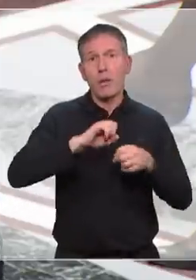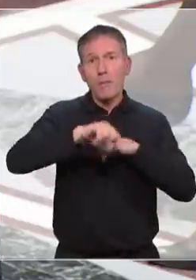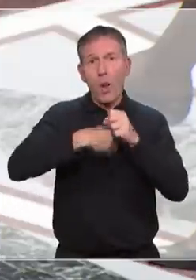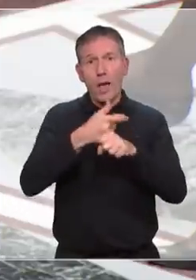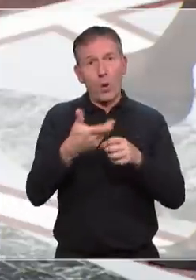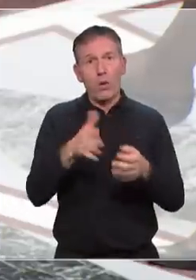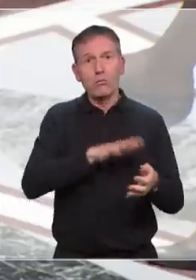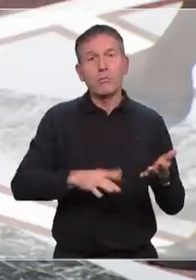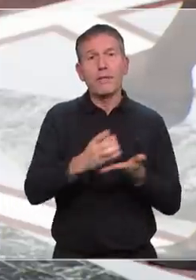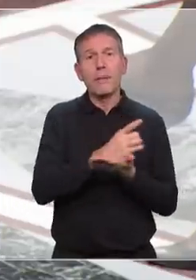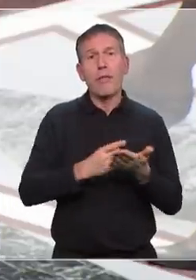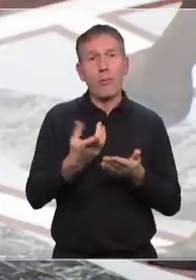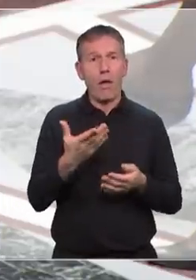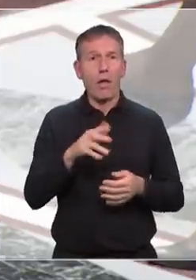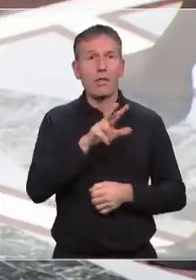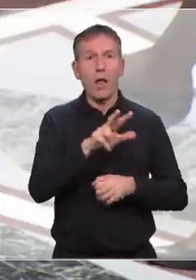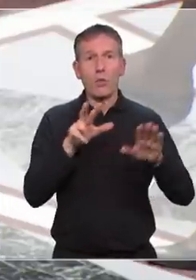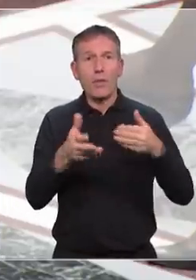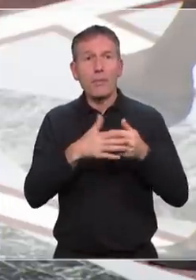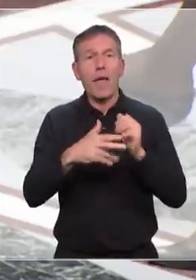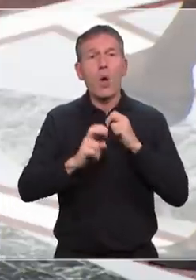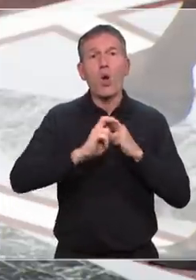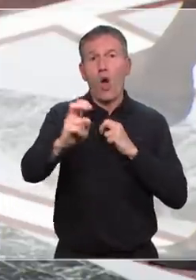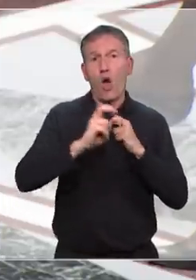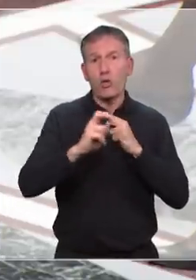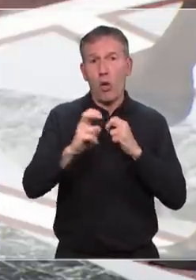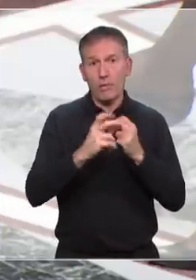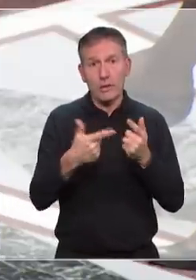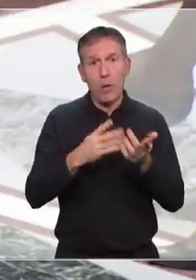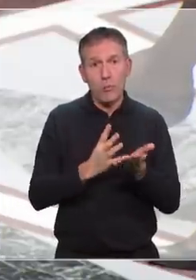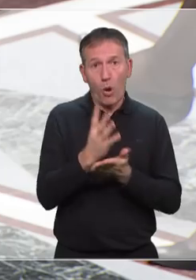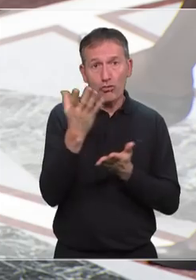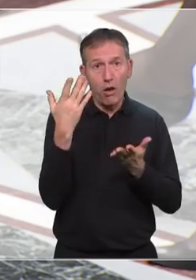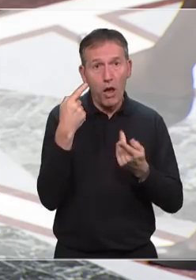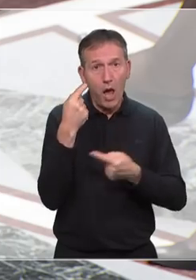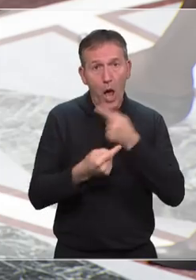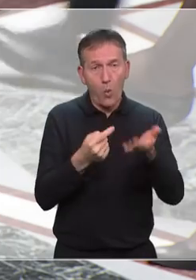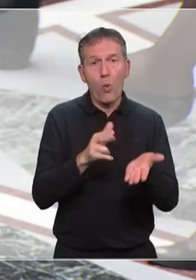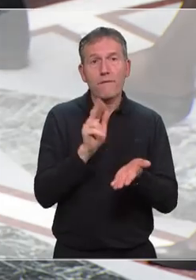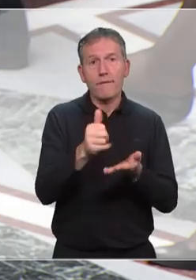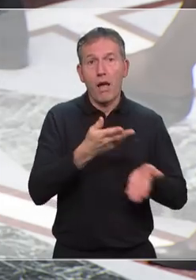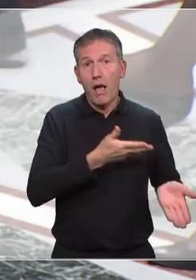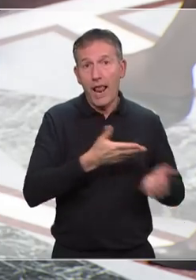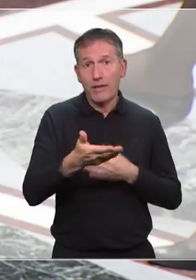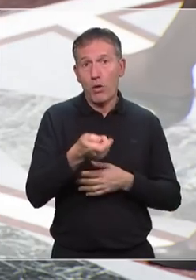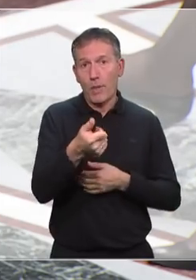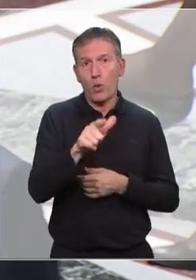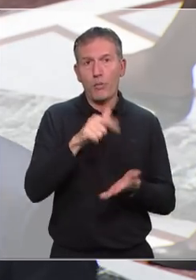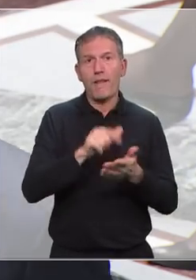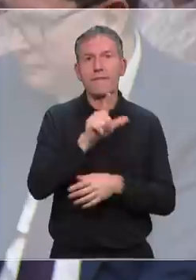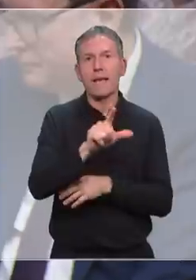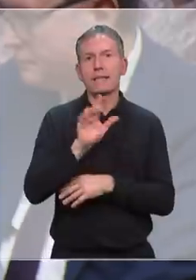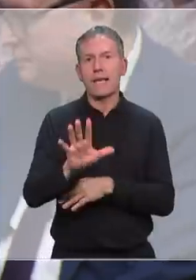en Isère, non loin de Grenoble, par l'entreprise Séquence. Ce projet est en cours et on devrait avoir des premières livraisons en 2025.